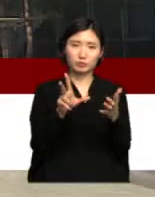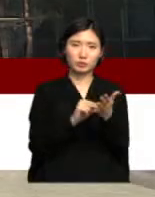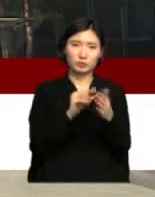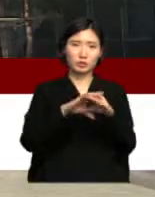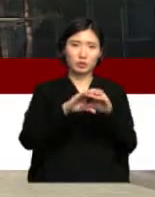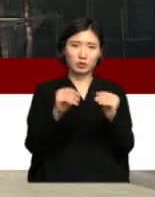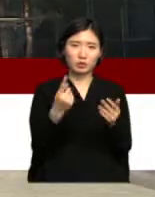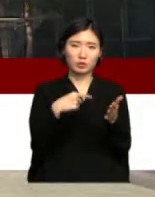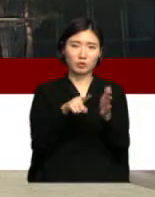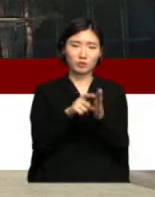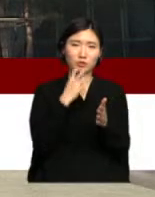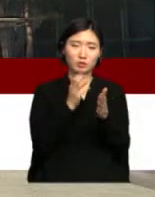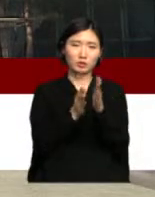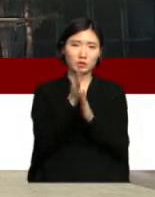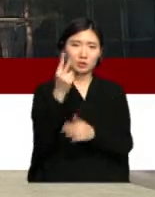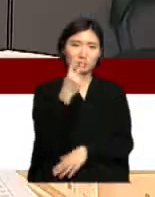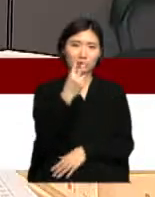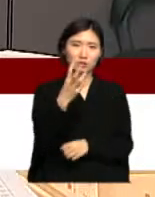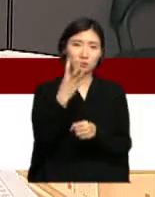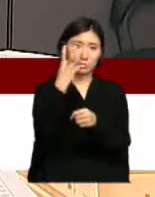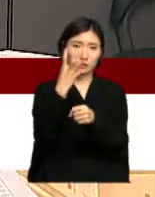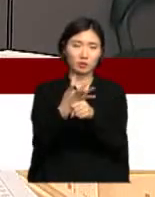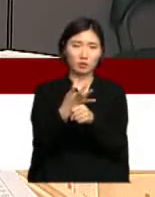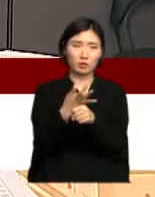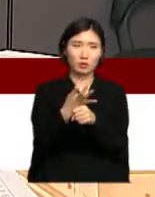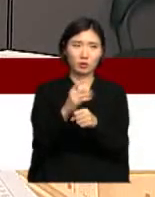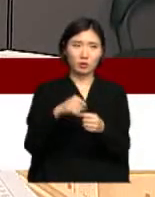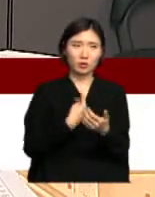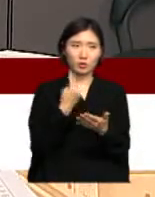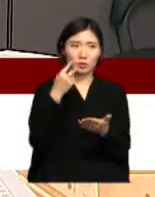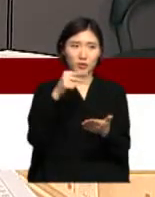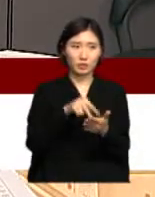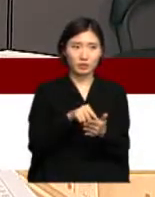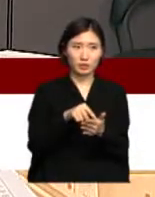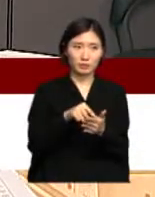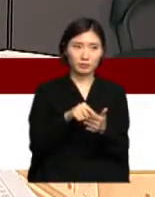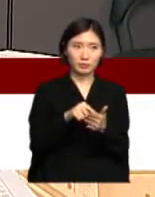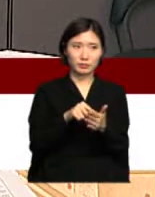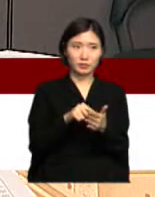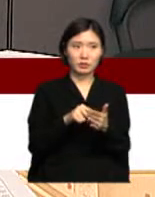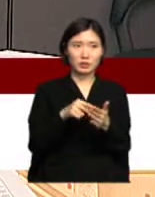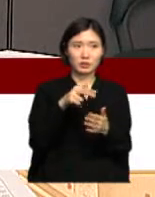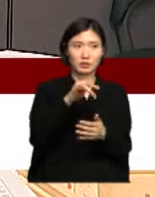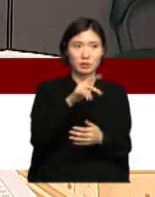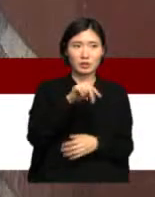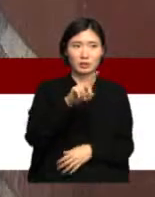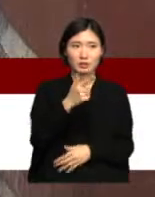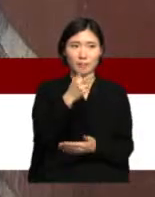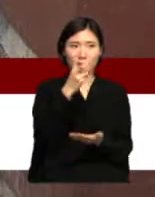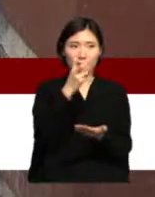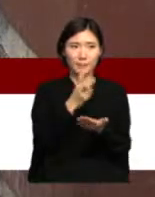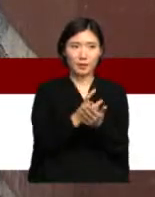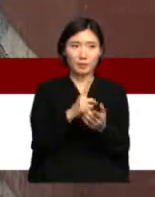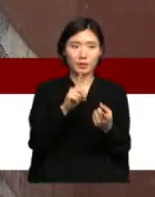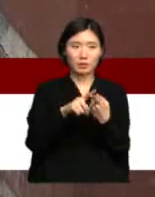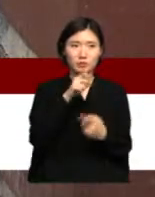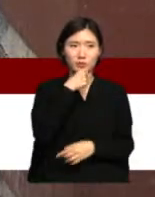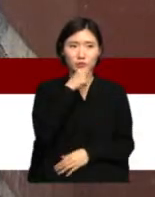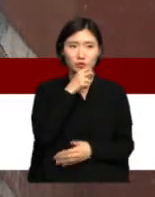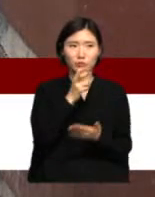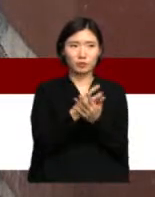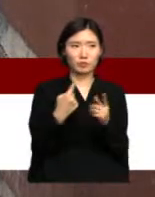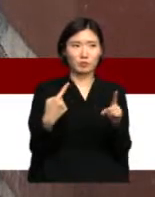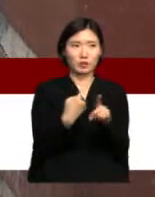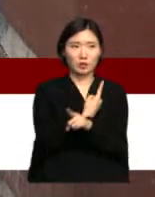위해 서울시는 지난 2014년 독립채산제 방식에서 실적제로 전환시켰습니다. 업체 측이 맡고